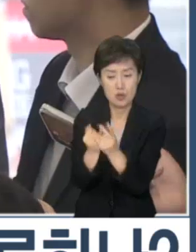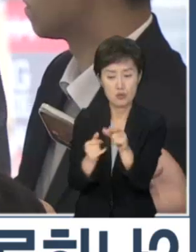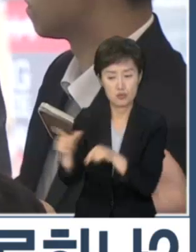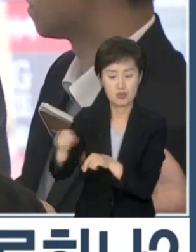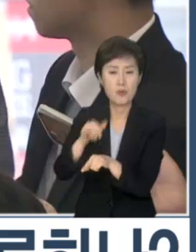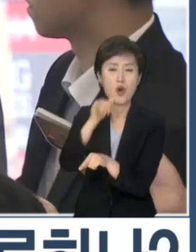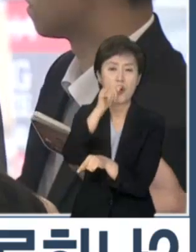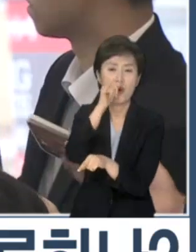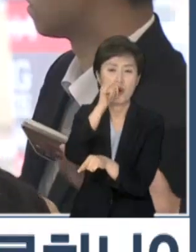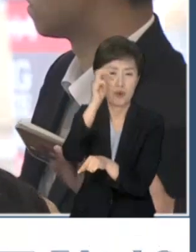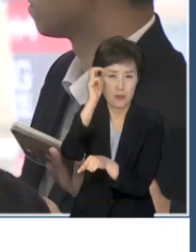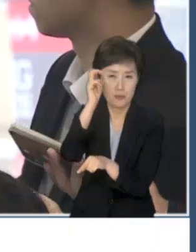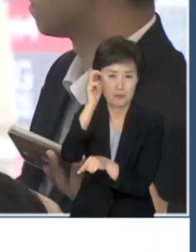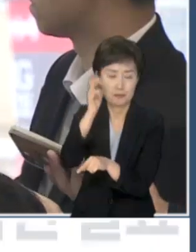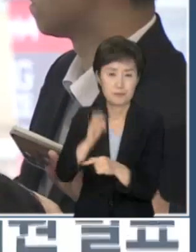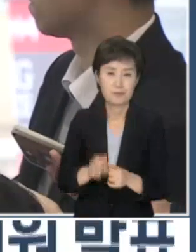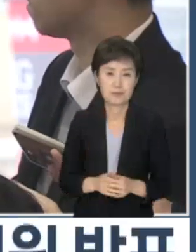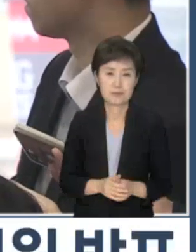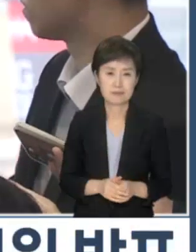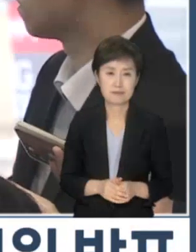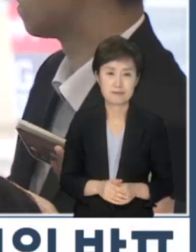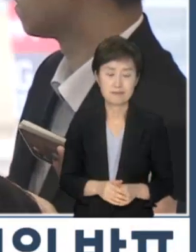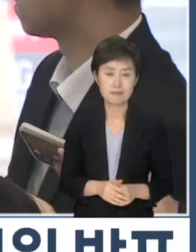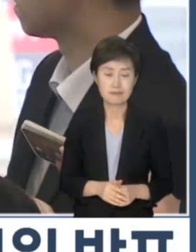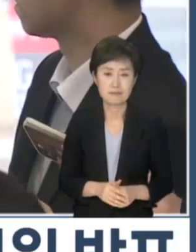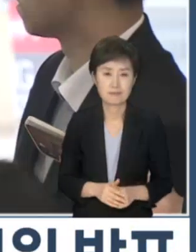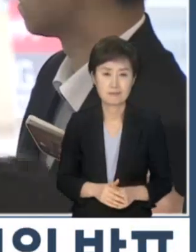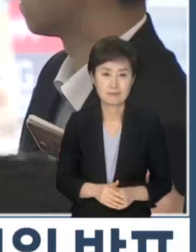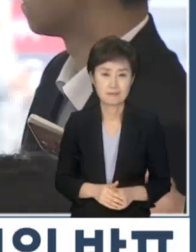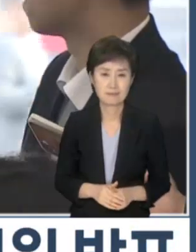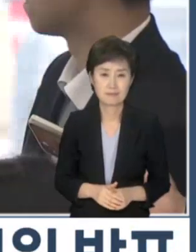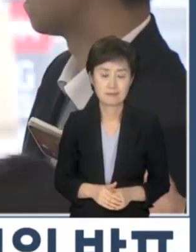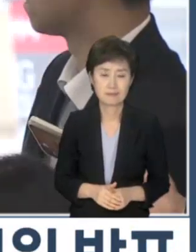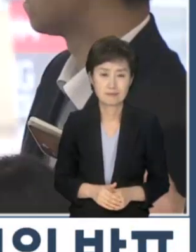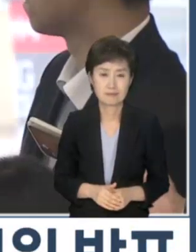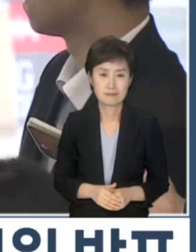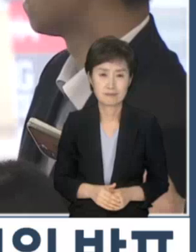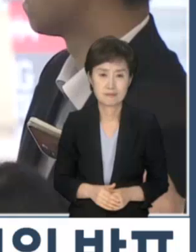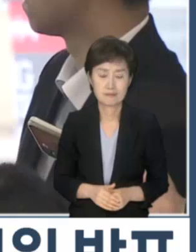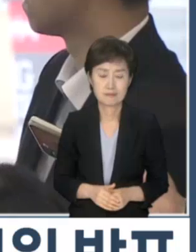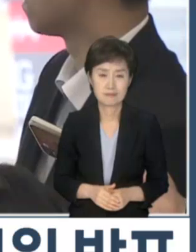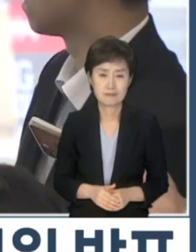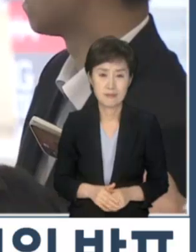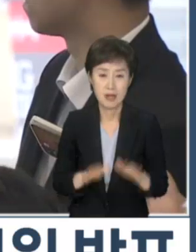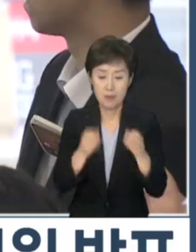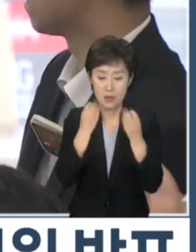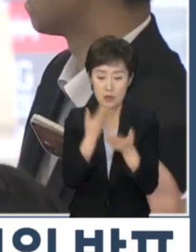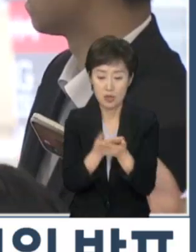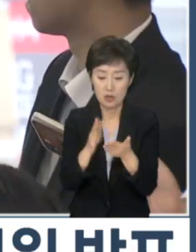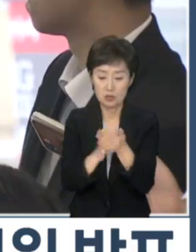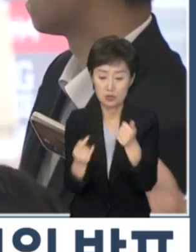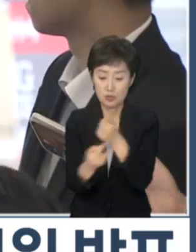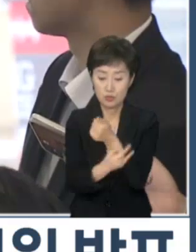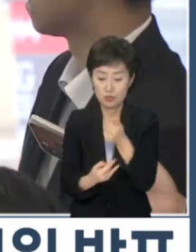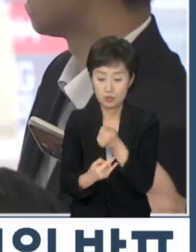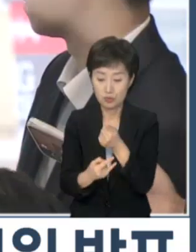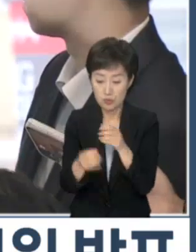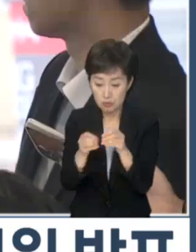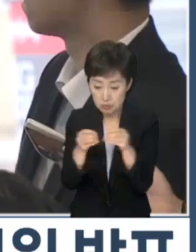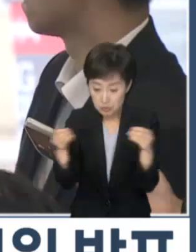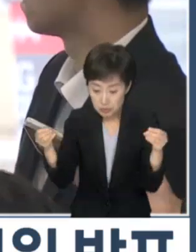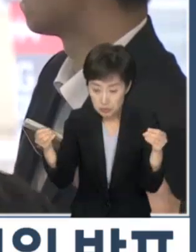배려들이 더 많은 비중을 차지하지 않을까 이렇게 싶고요. 아무래도 이번 혁신위 같은 경우는